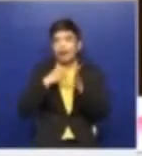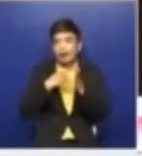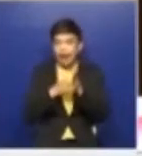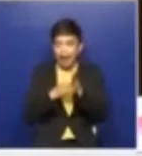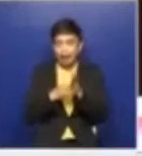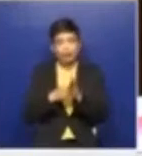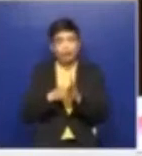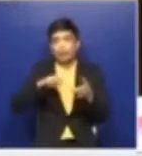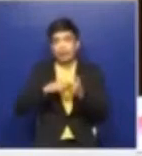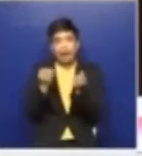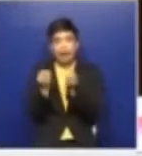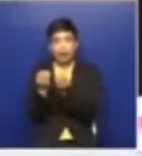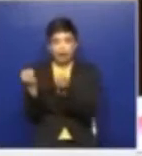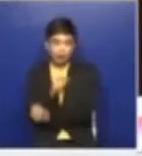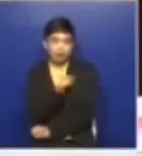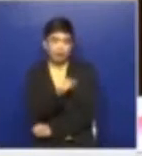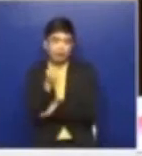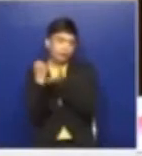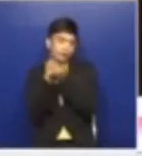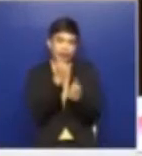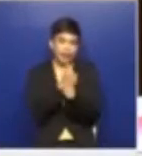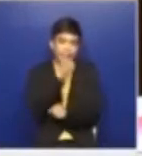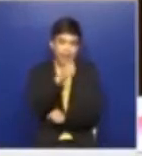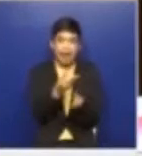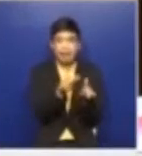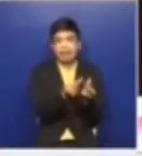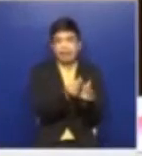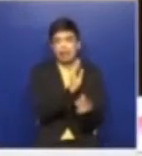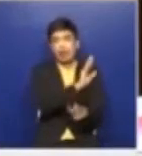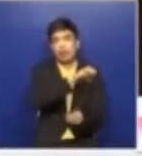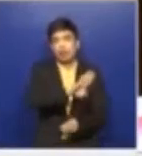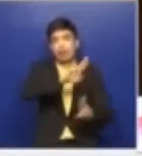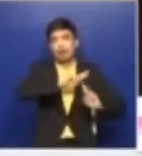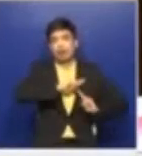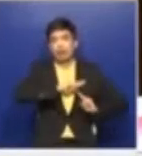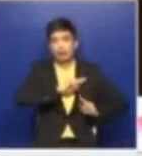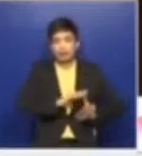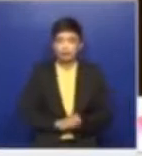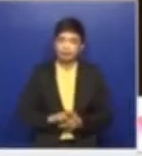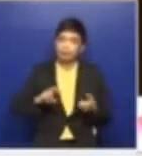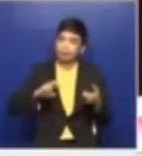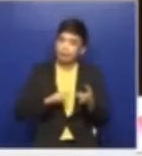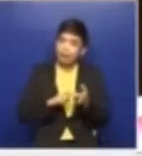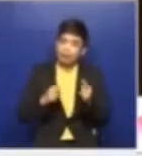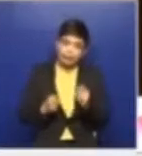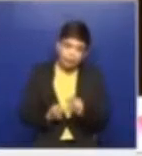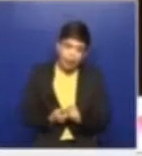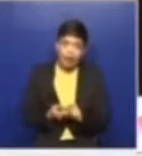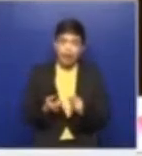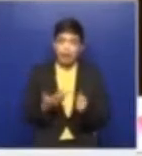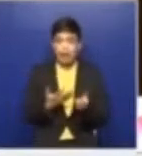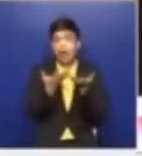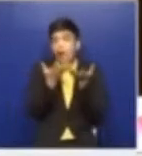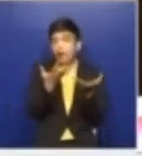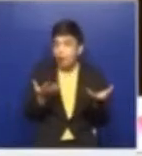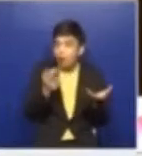พย์สินใช้ที่ดินในส่วนของที่เป็นของเอกชนเพราะฉะนั้นปัญหาไม่ว่าจะเป็นในเรื่องของสาธารณูปโ